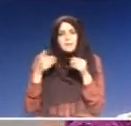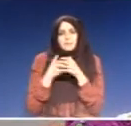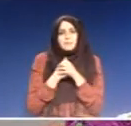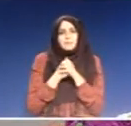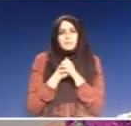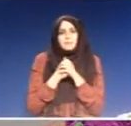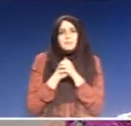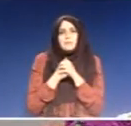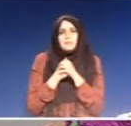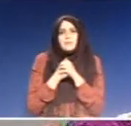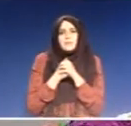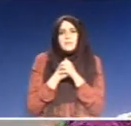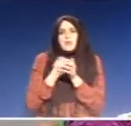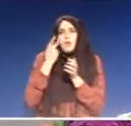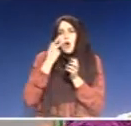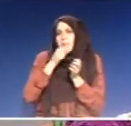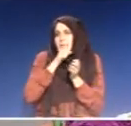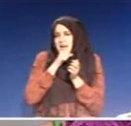أني كان كسر جديكي